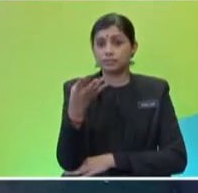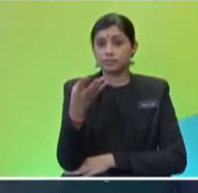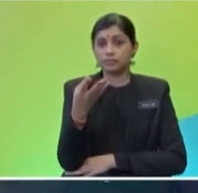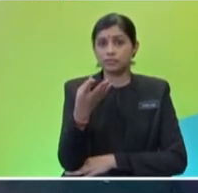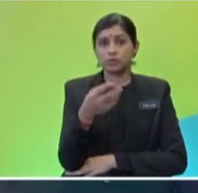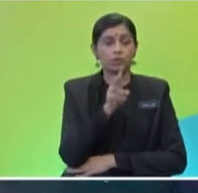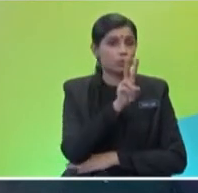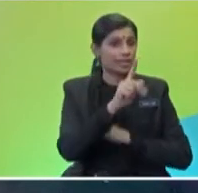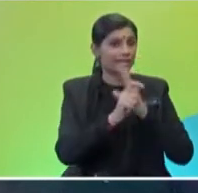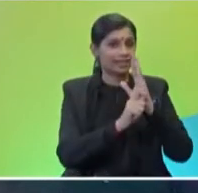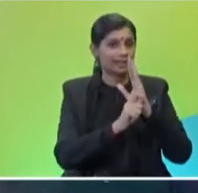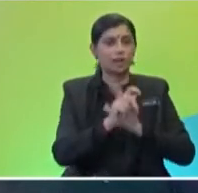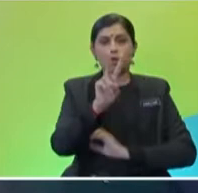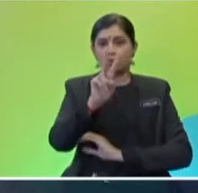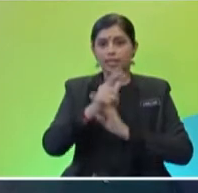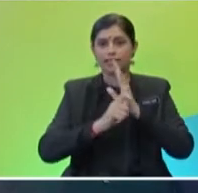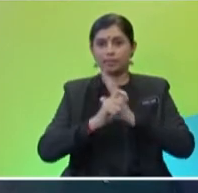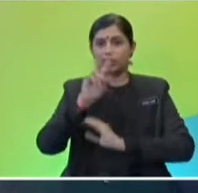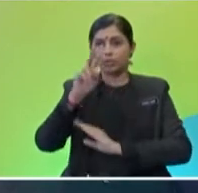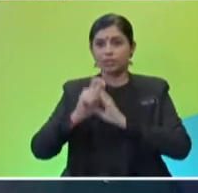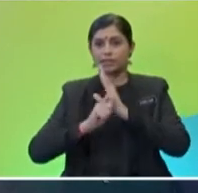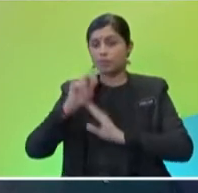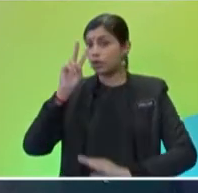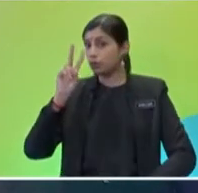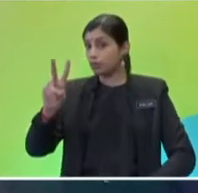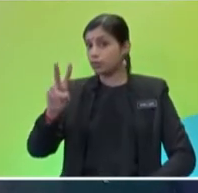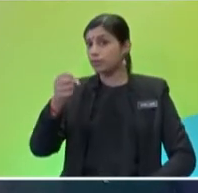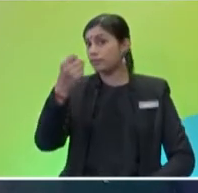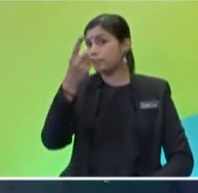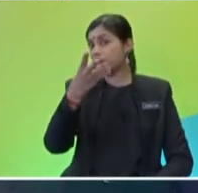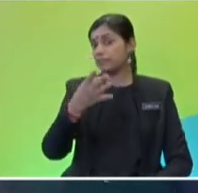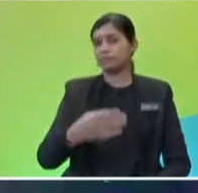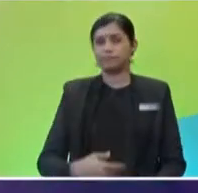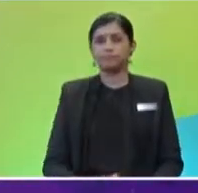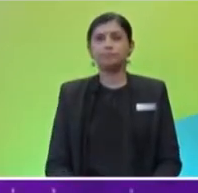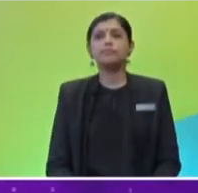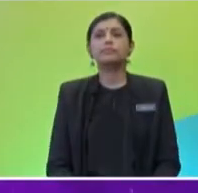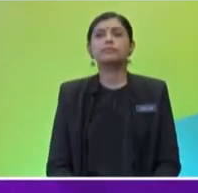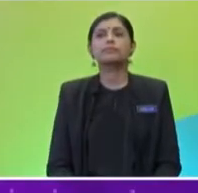berapa semua? 2 tambah 2. Ya, Aisyah Umairah. Laju diangkat.